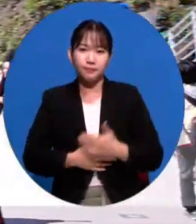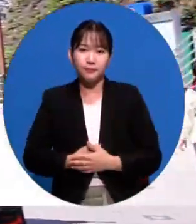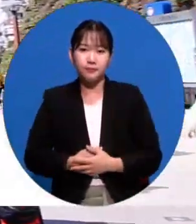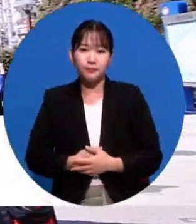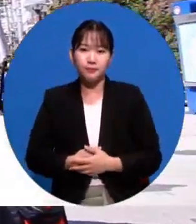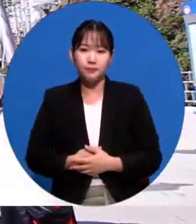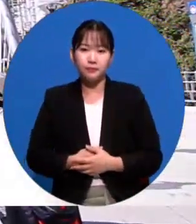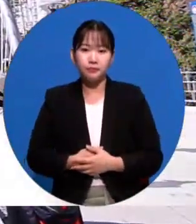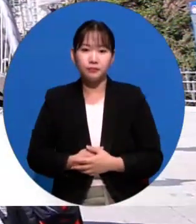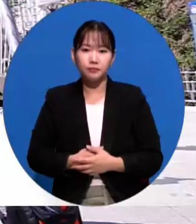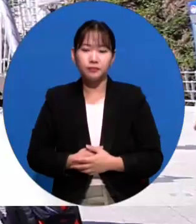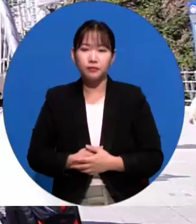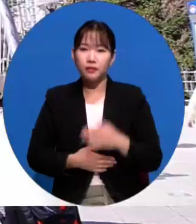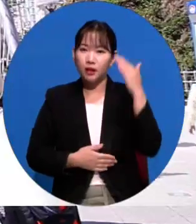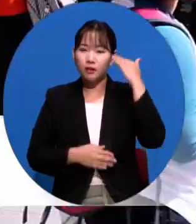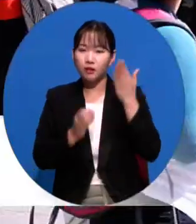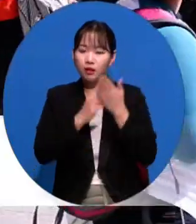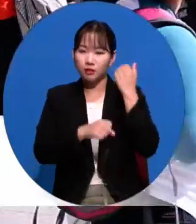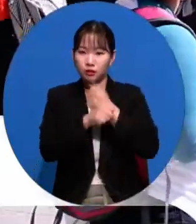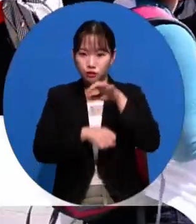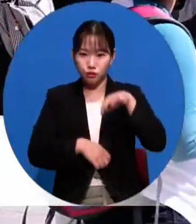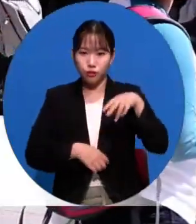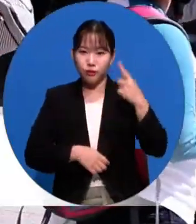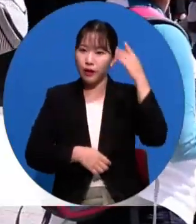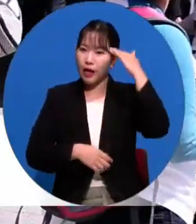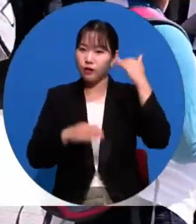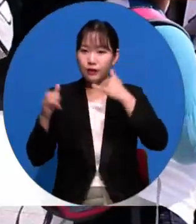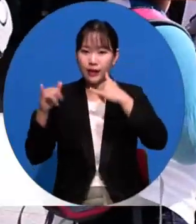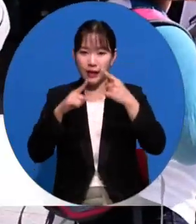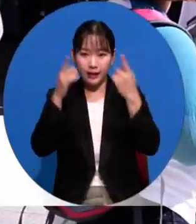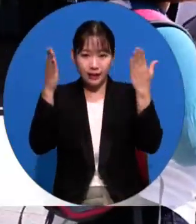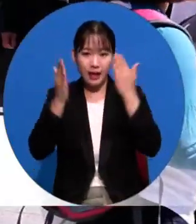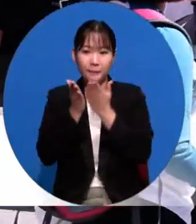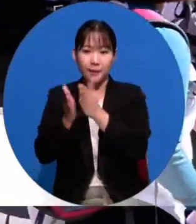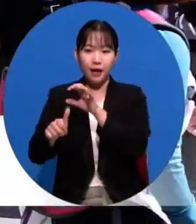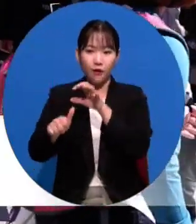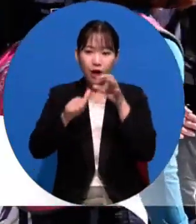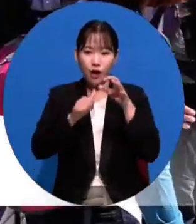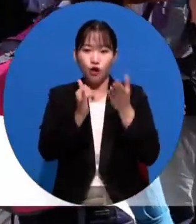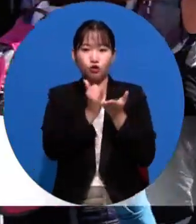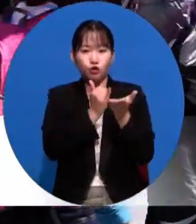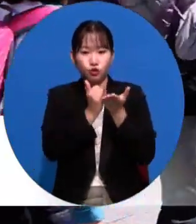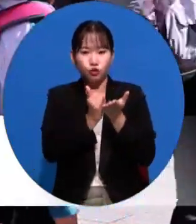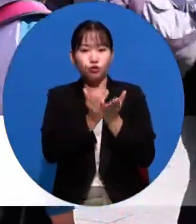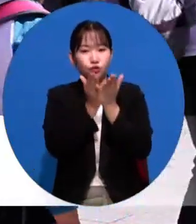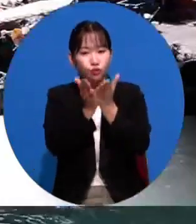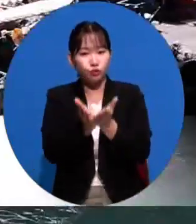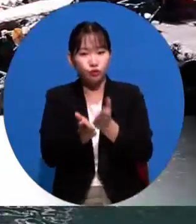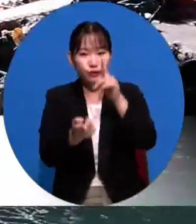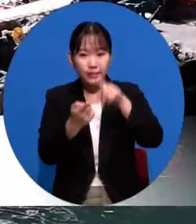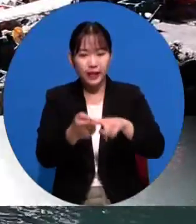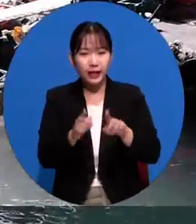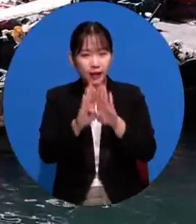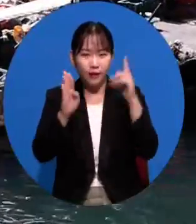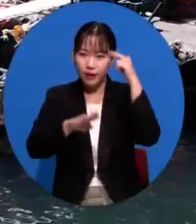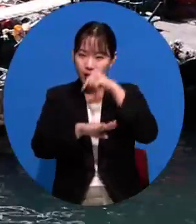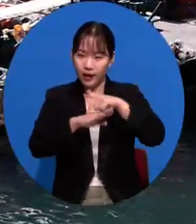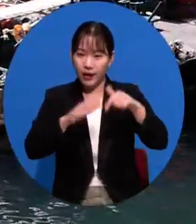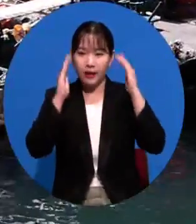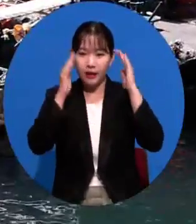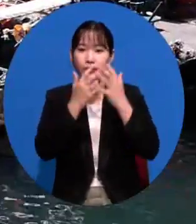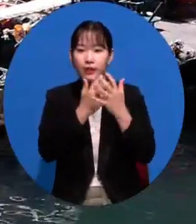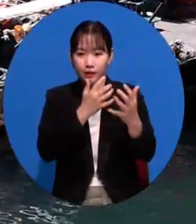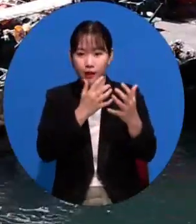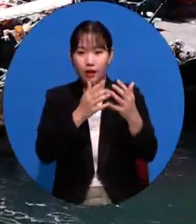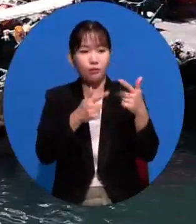취소됐습니다 한국 처음 진흥원도 한국해양대 선박을 이용해 울릉도 항해중 실시하기로 했던 국제학술 대회를